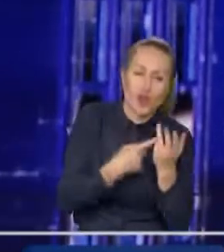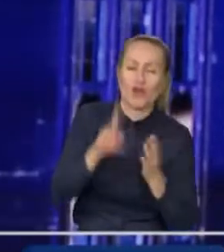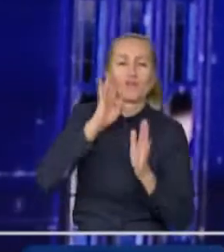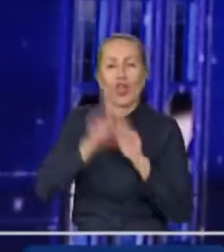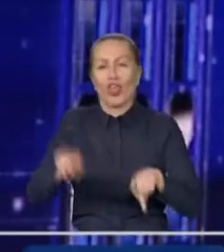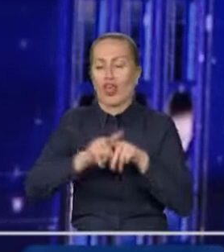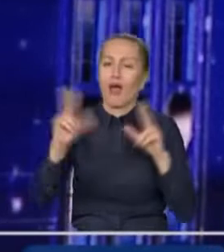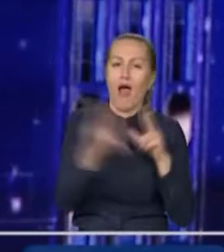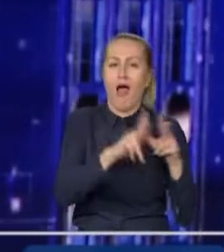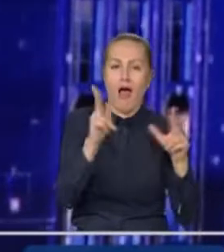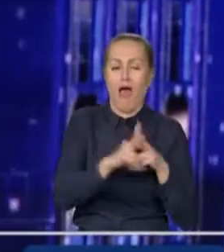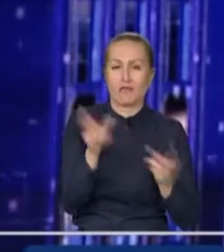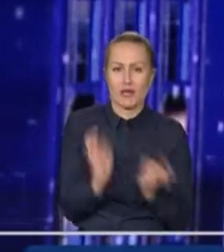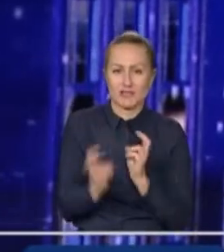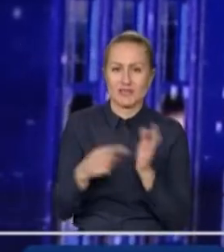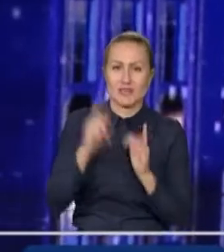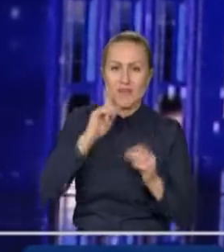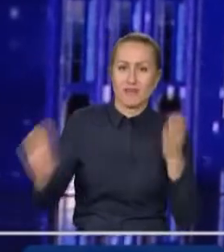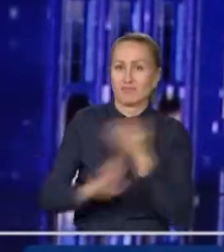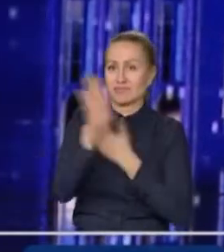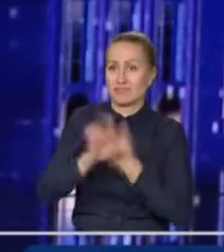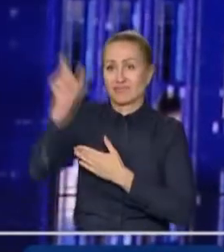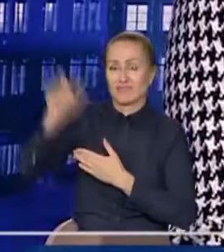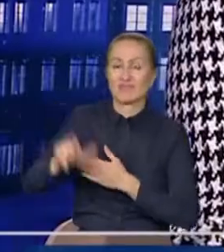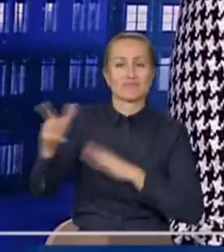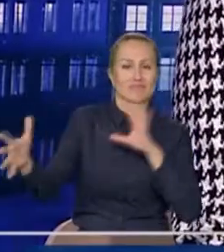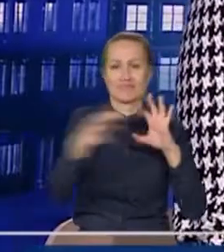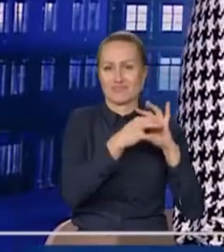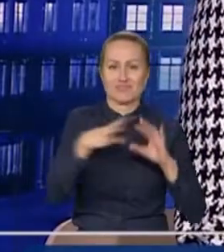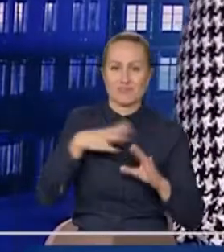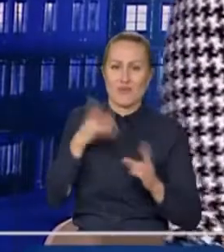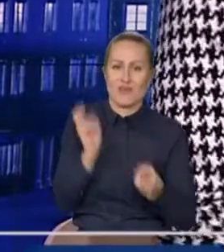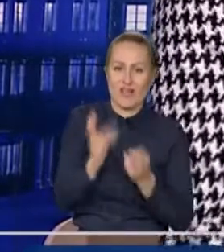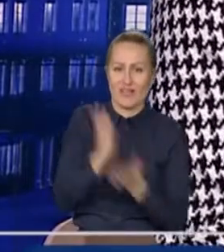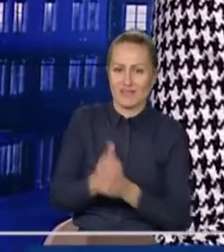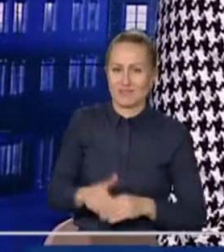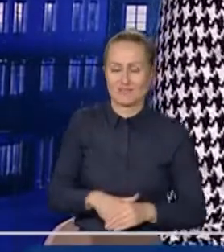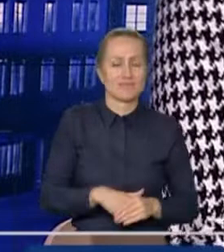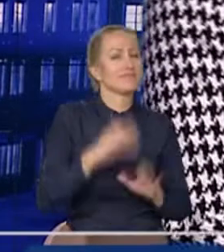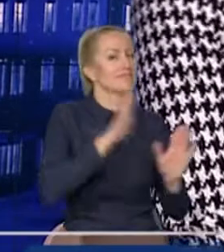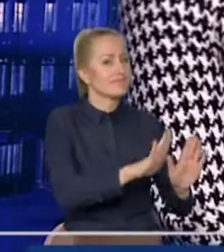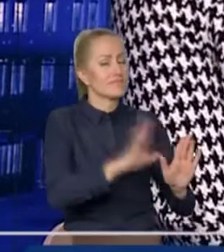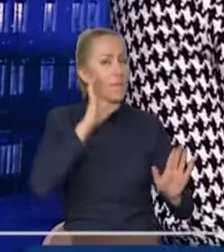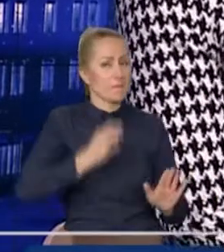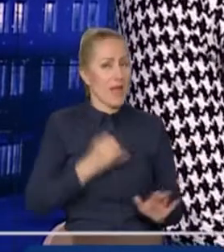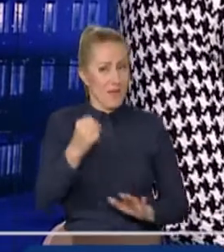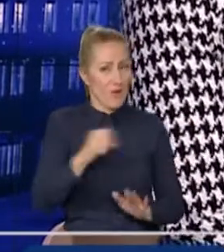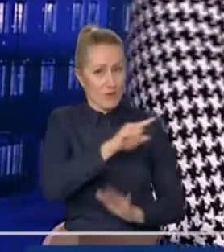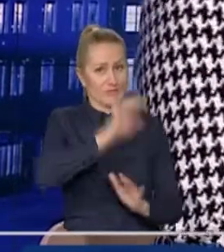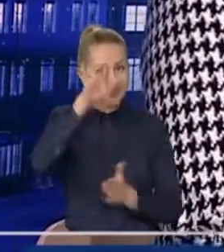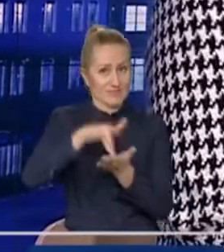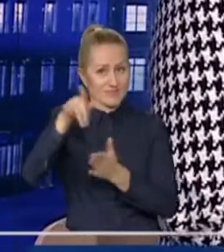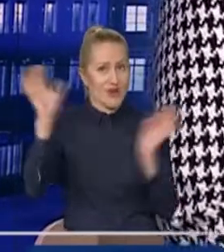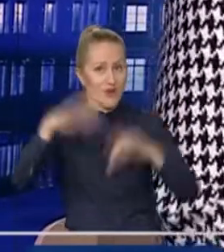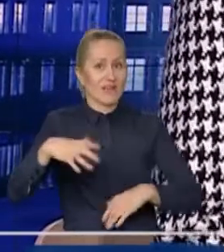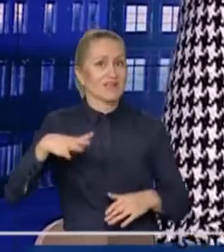i tak naprawdę to przemówienie znowu się tylko do Jarosława Kaczyńskiego odnosiło. Pani poseł, ale ponieważ pani nie było na tej konwencji, a ja